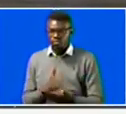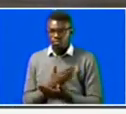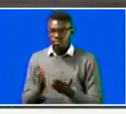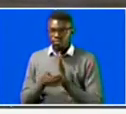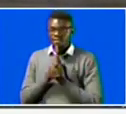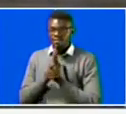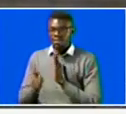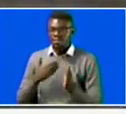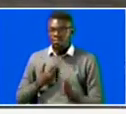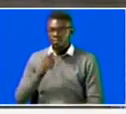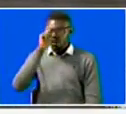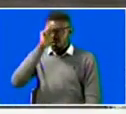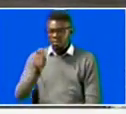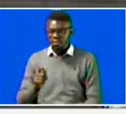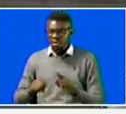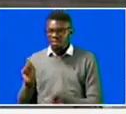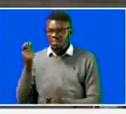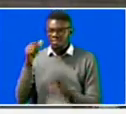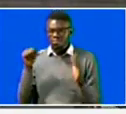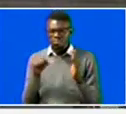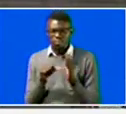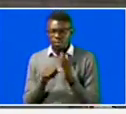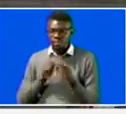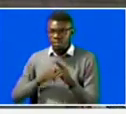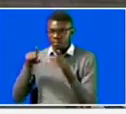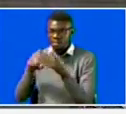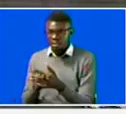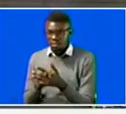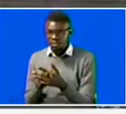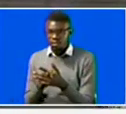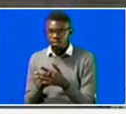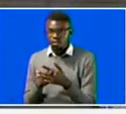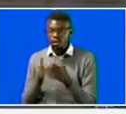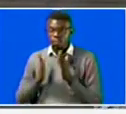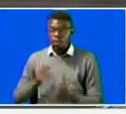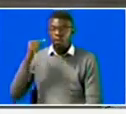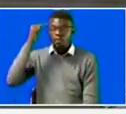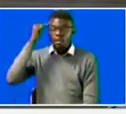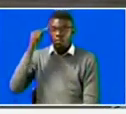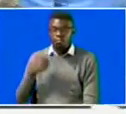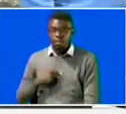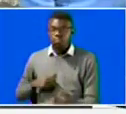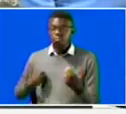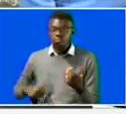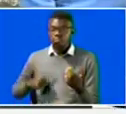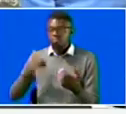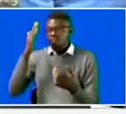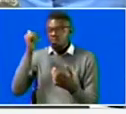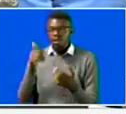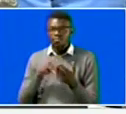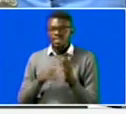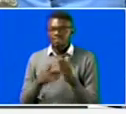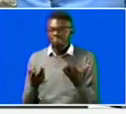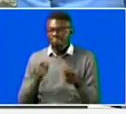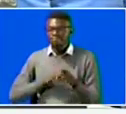talanta. Si kama hapo unapata sasa mtu anaona tukianza, mtu anafikiria anacheza muziki because ni hobby. Yeah, see, ni hobby,